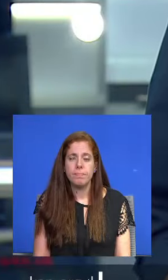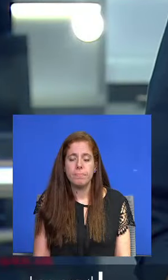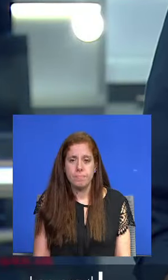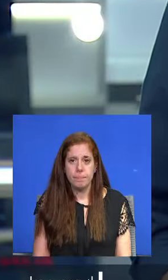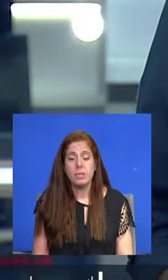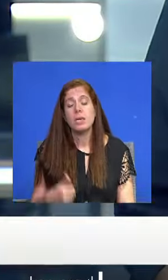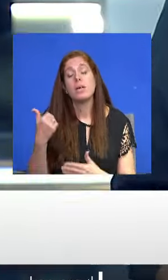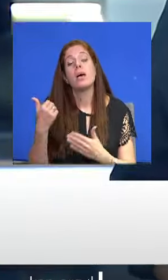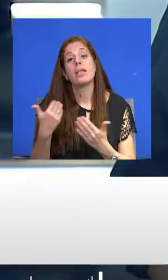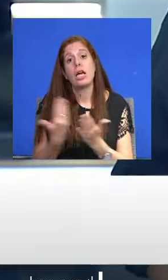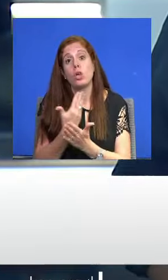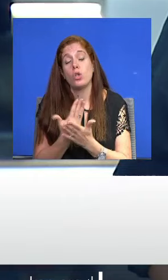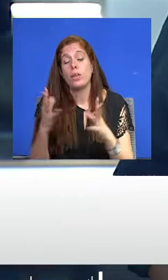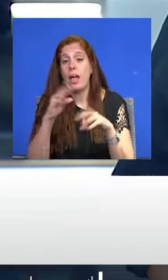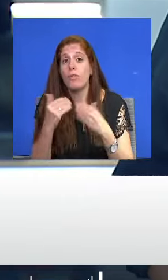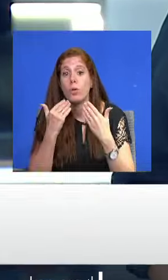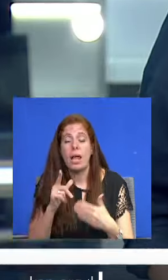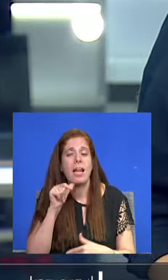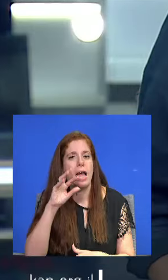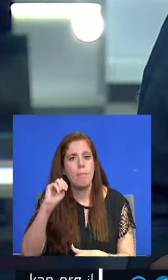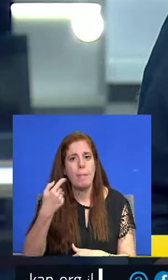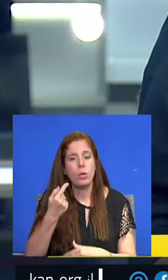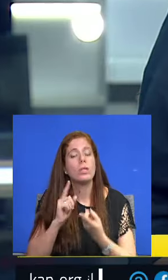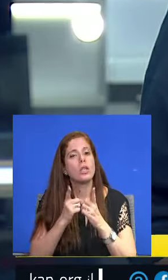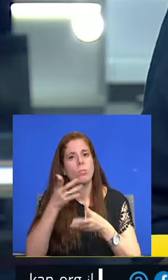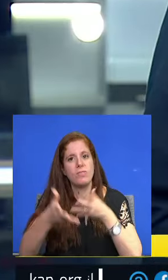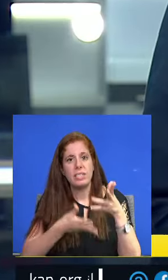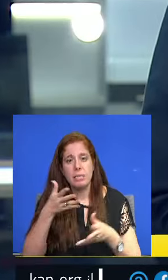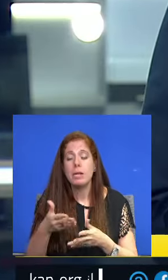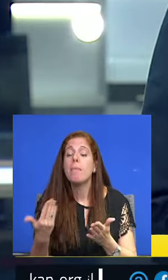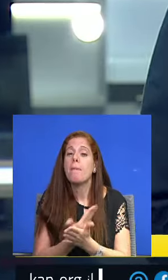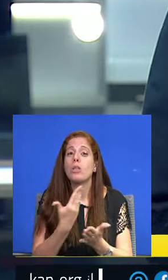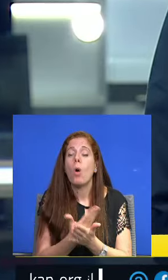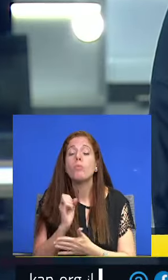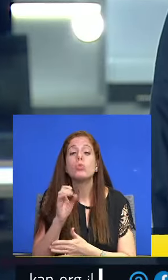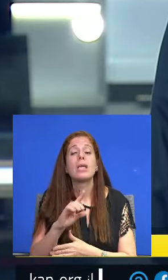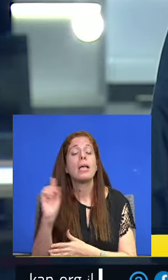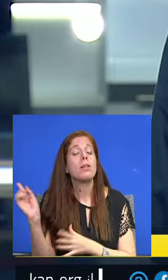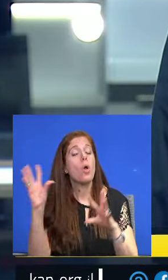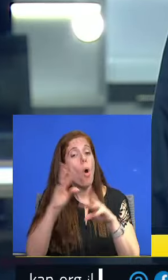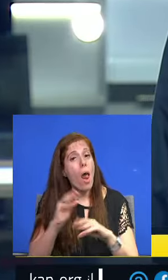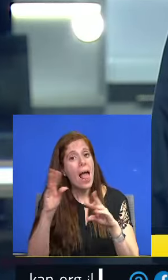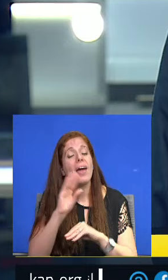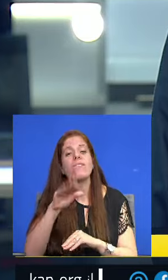עד כאן חדשות הערב, תודה לליאת מר ברגנות על התרגום לשפת הסימנים. המהדורה שלנו משודרת בכל ערב, גם